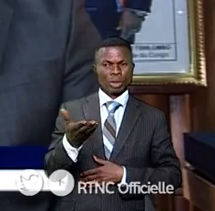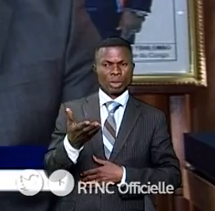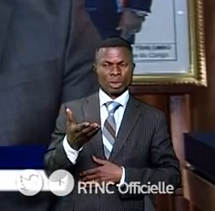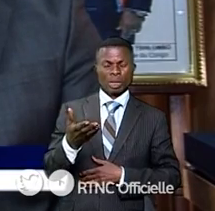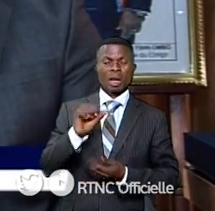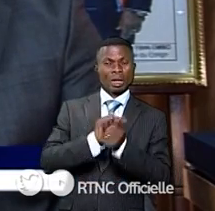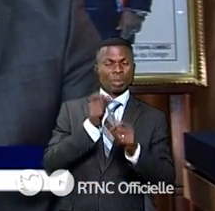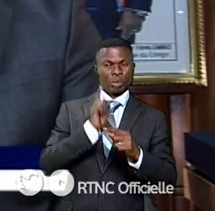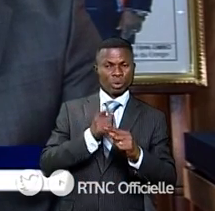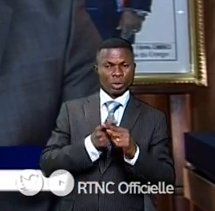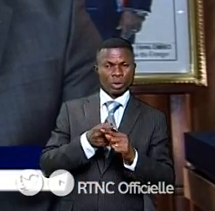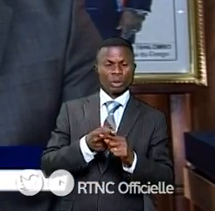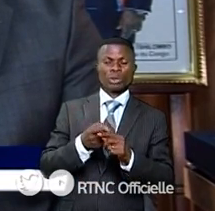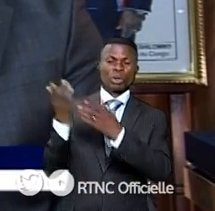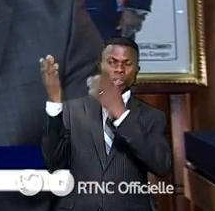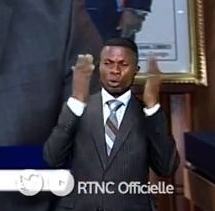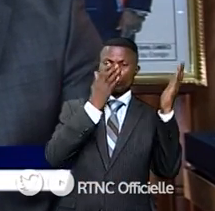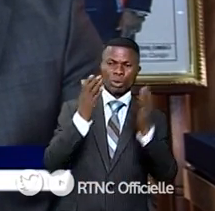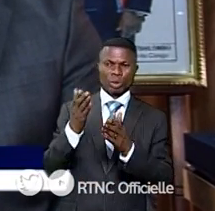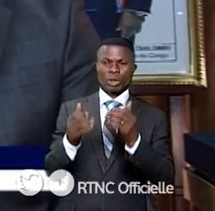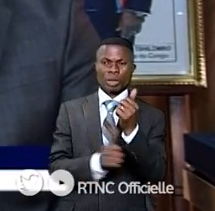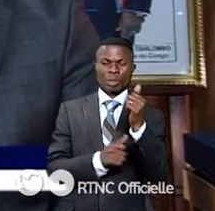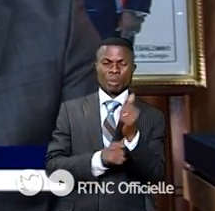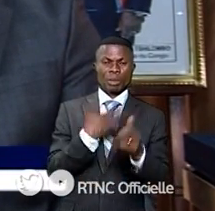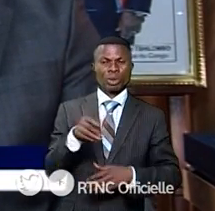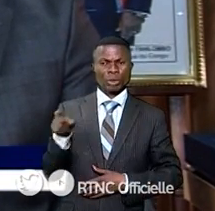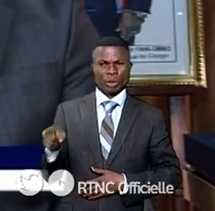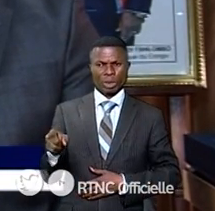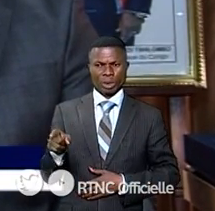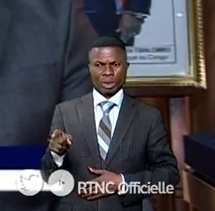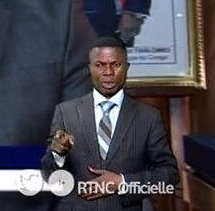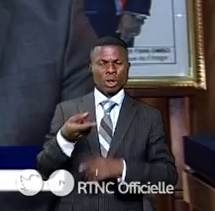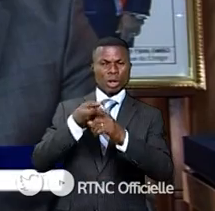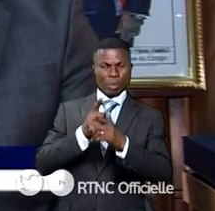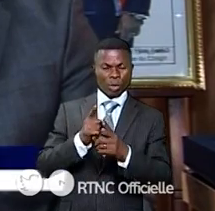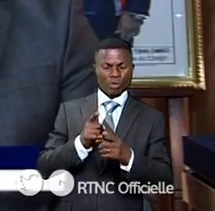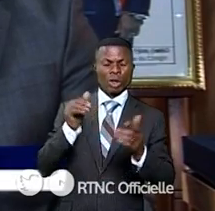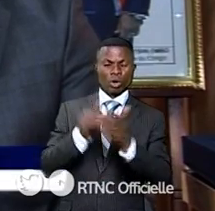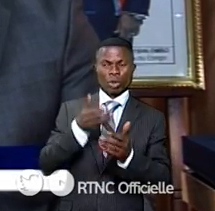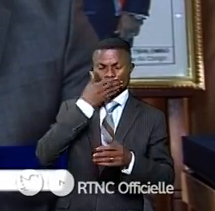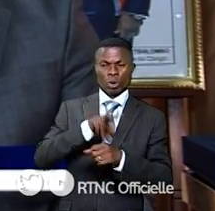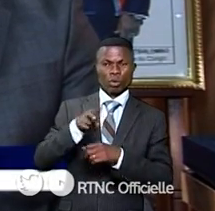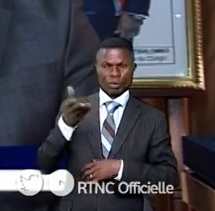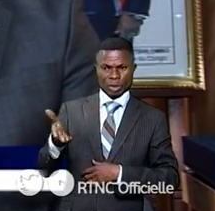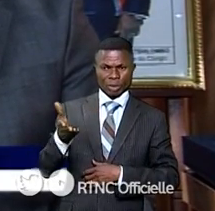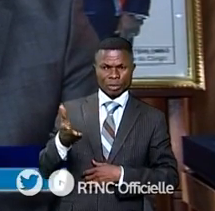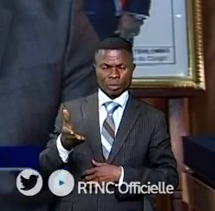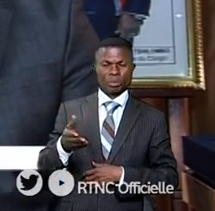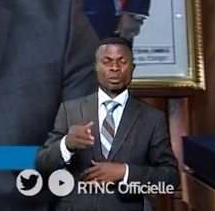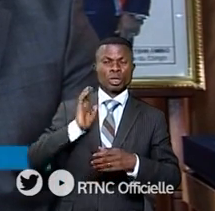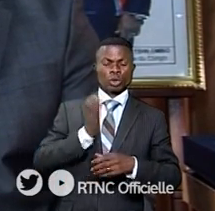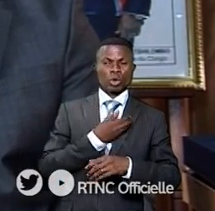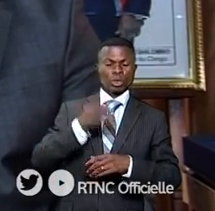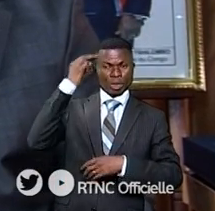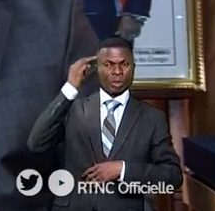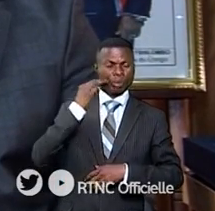des difficultés liées au transport des personnes et des biens engendrés par la COVID-19, la Poste mondiale